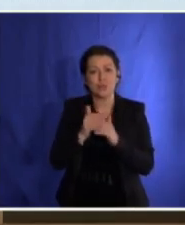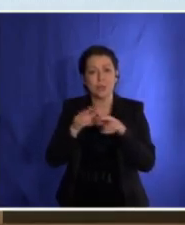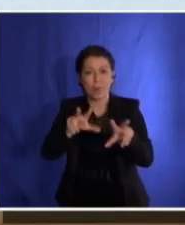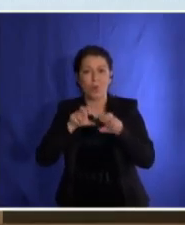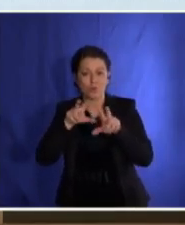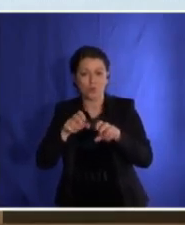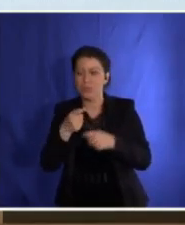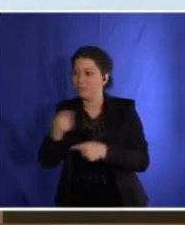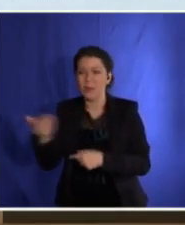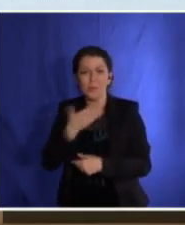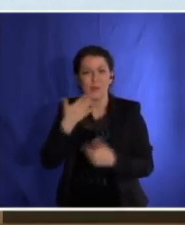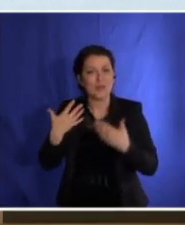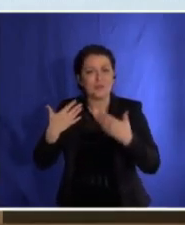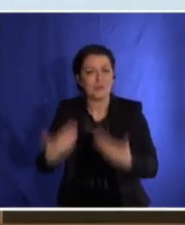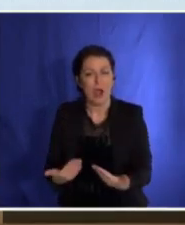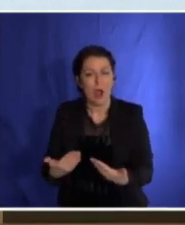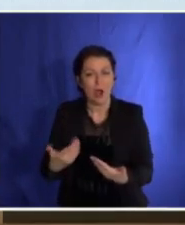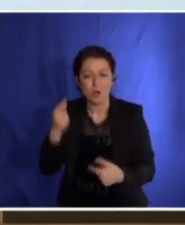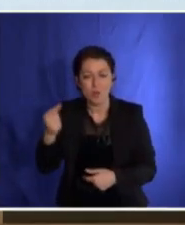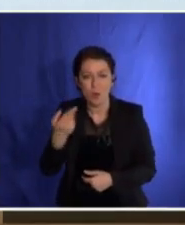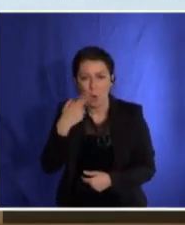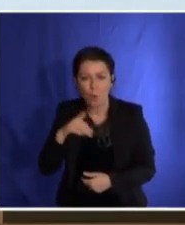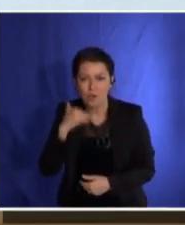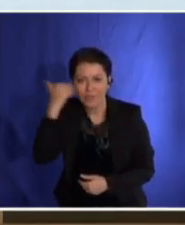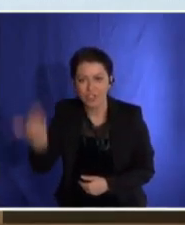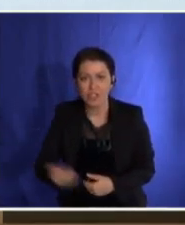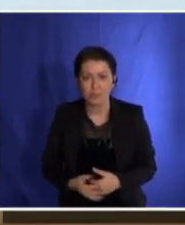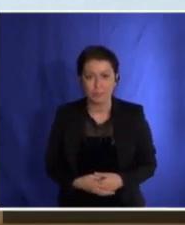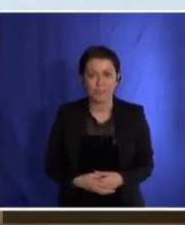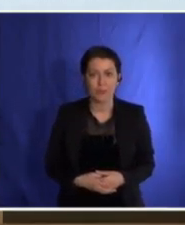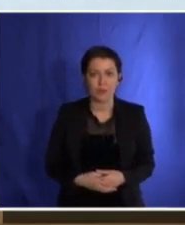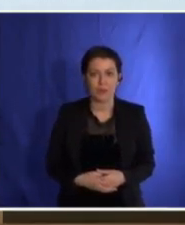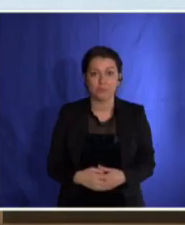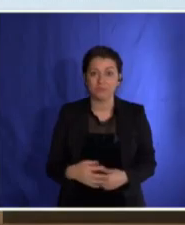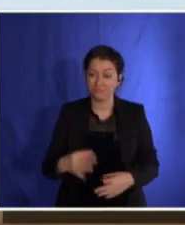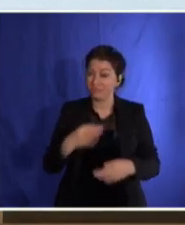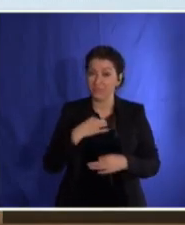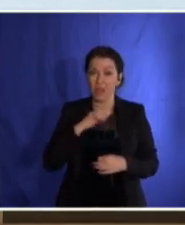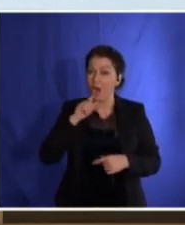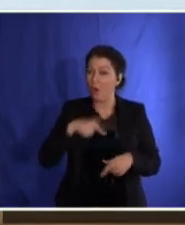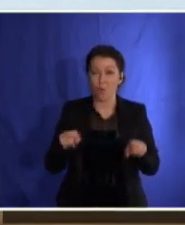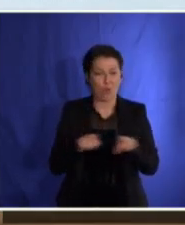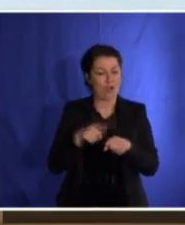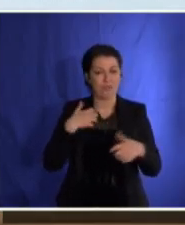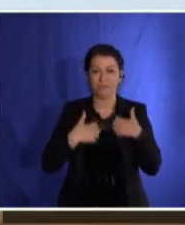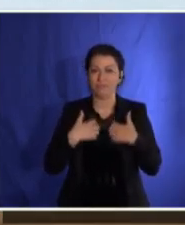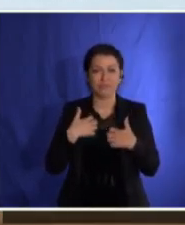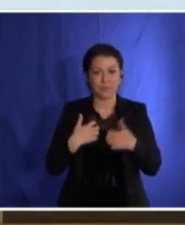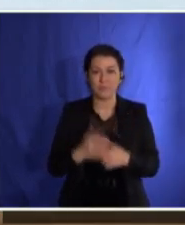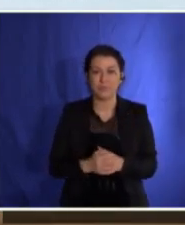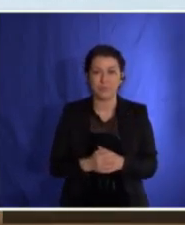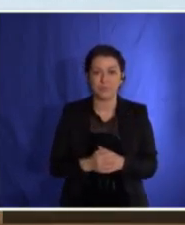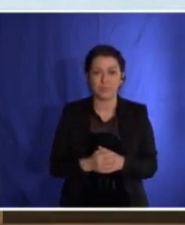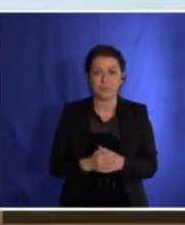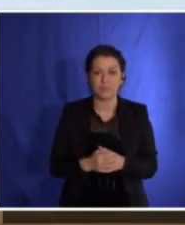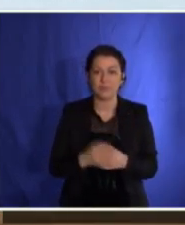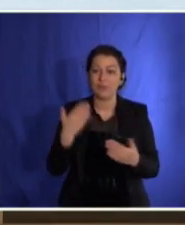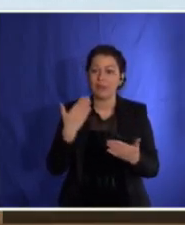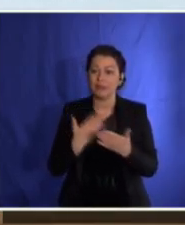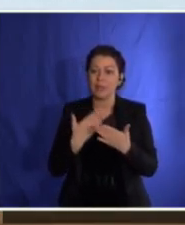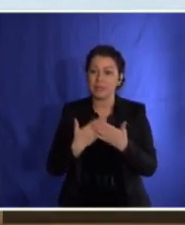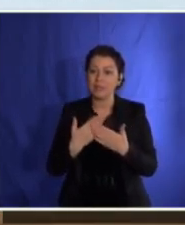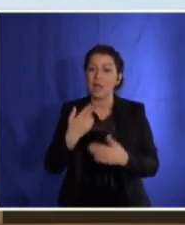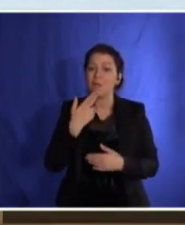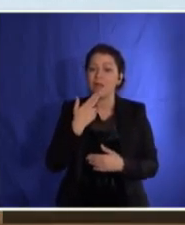sind, sondern nur unverschämt. Mich ärgert das auch, denn so kommen jene Menschen in